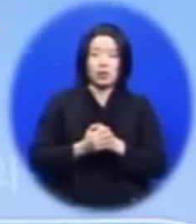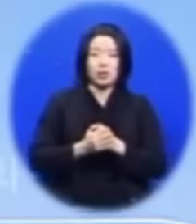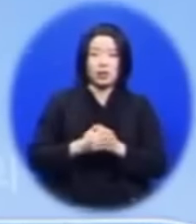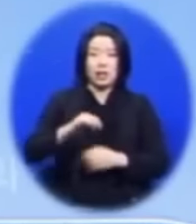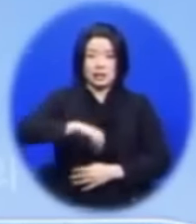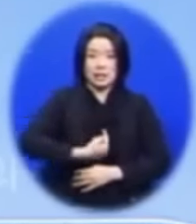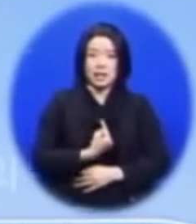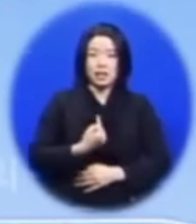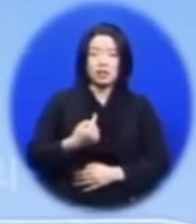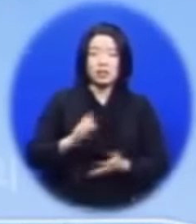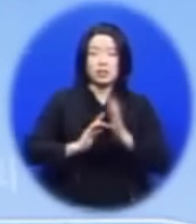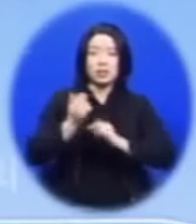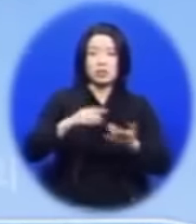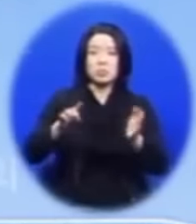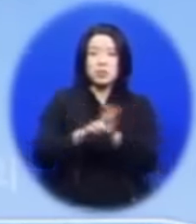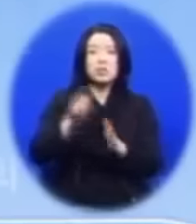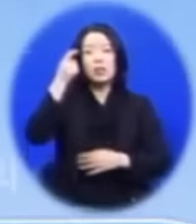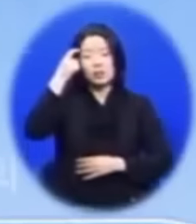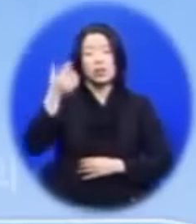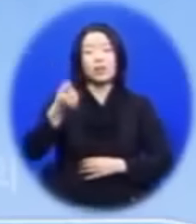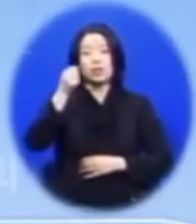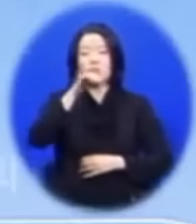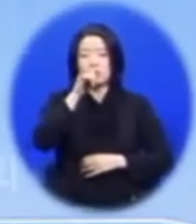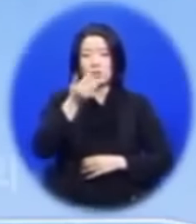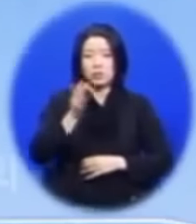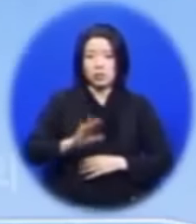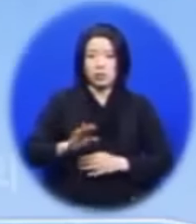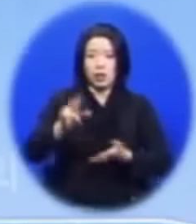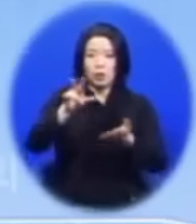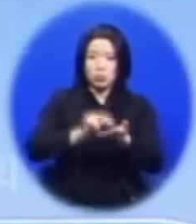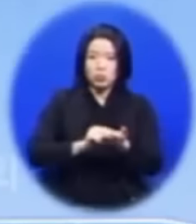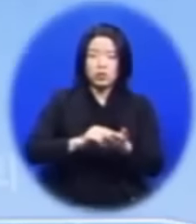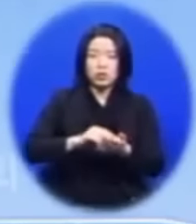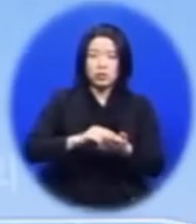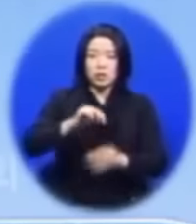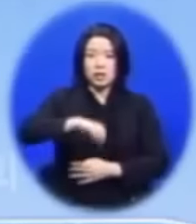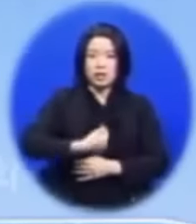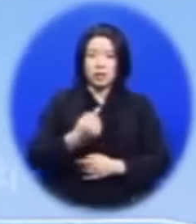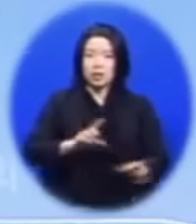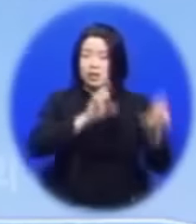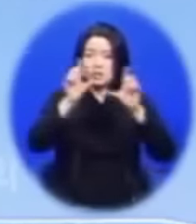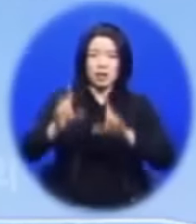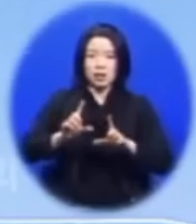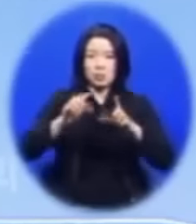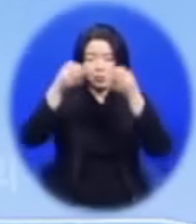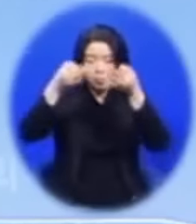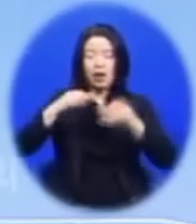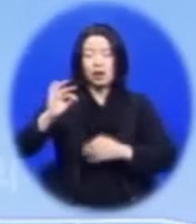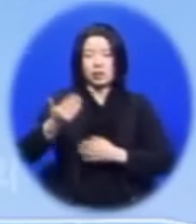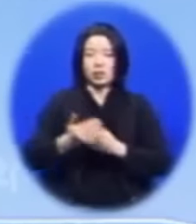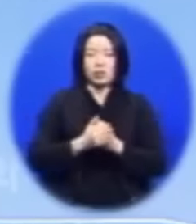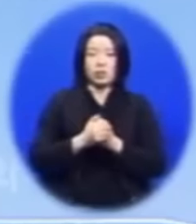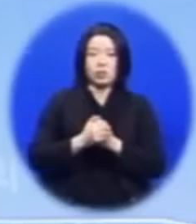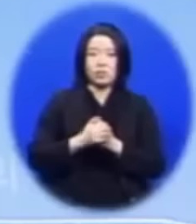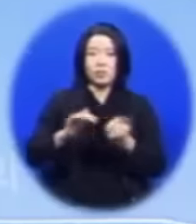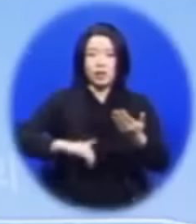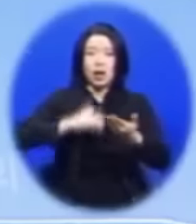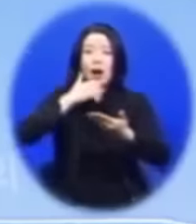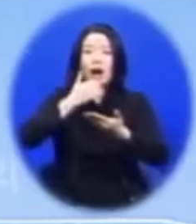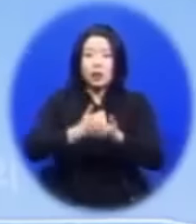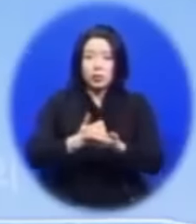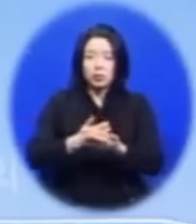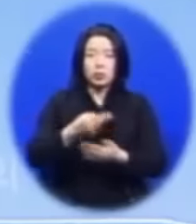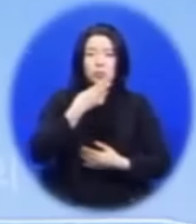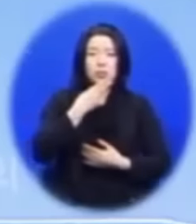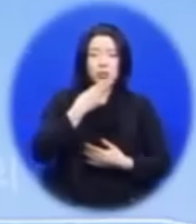믿는다고 생각하지만 문제는 본인이 사는 삶을 봐야 되는 거죠 감격도 없대요